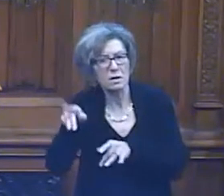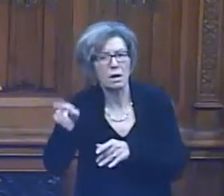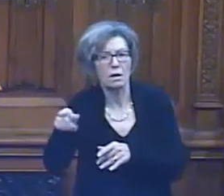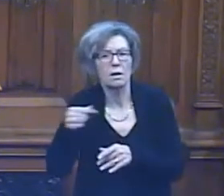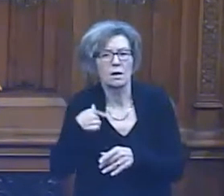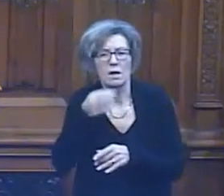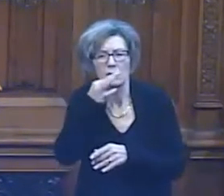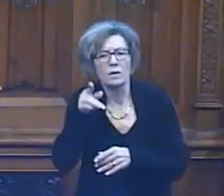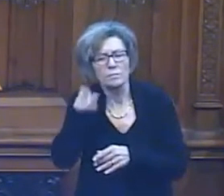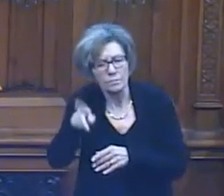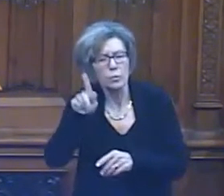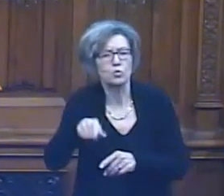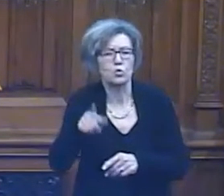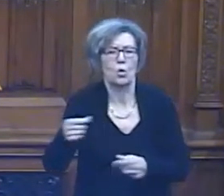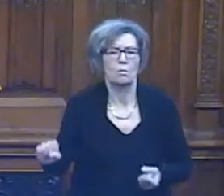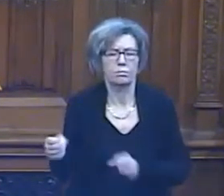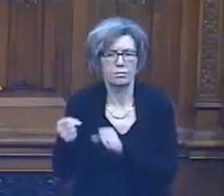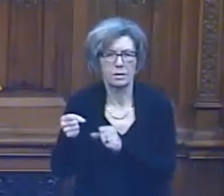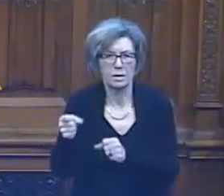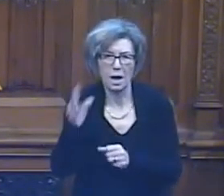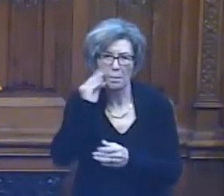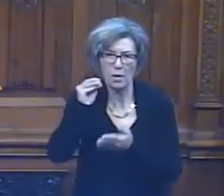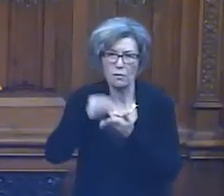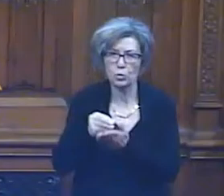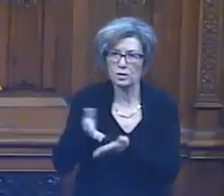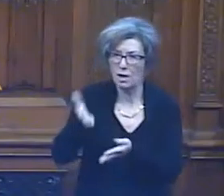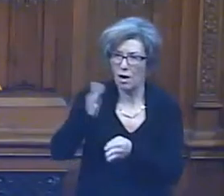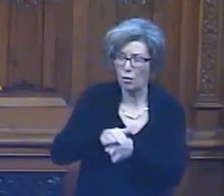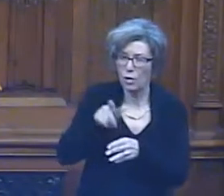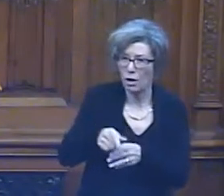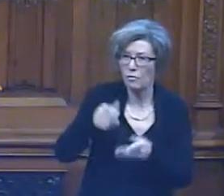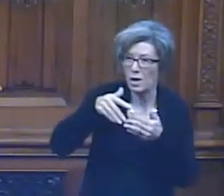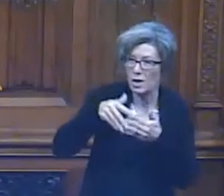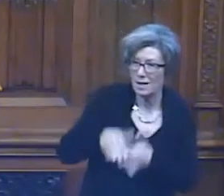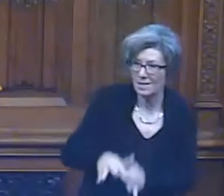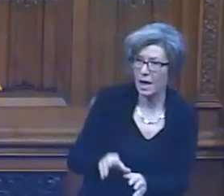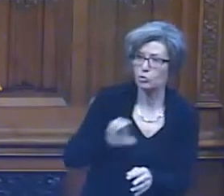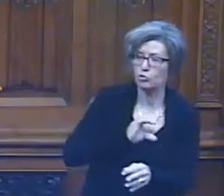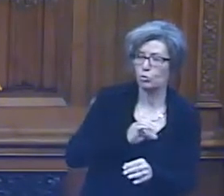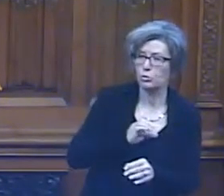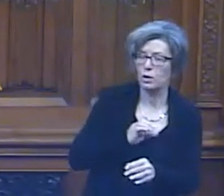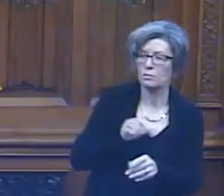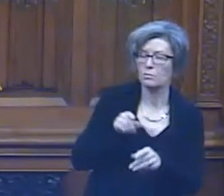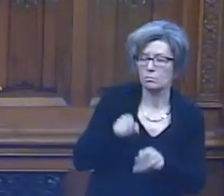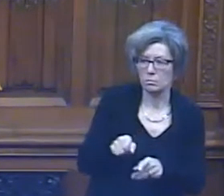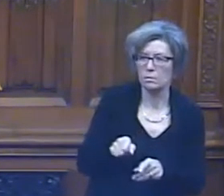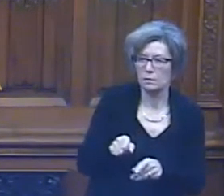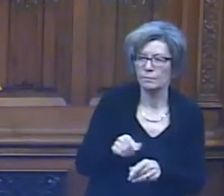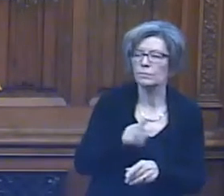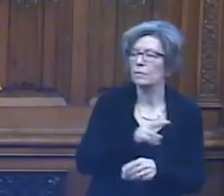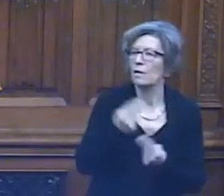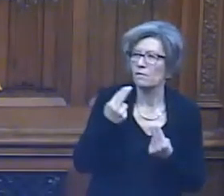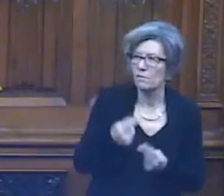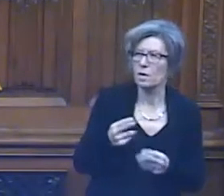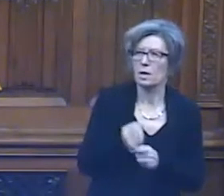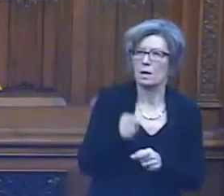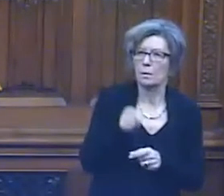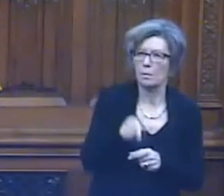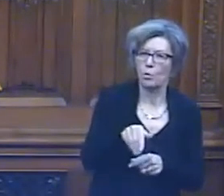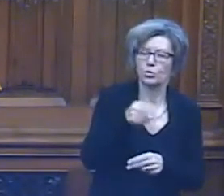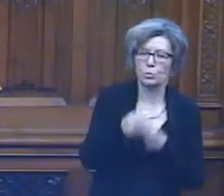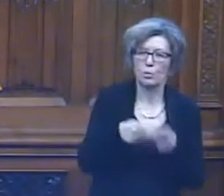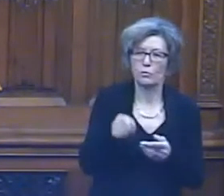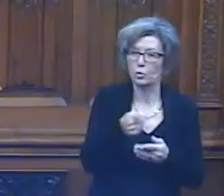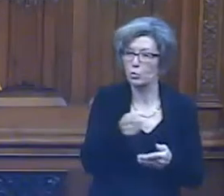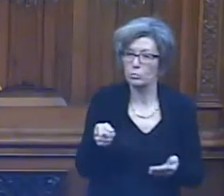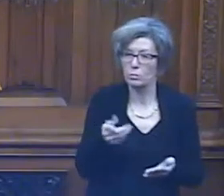agiert. Aber diese Frage der Wohnsitzauflage in Bezug auf Integrationschancen, Das halte ich für ganz wichtig, das zu prüfen, denn